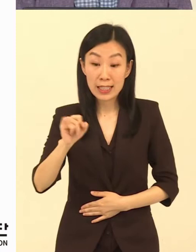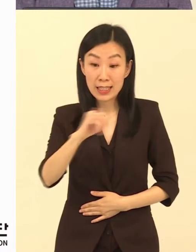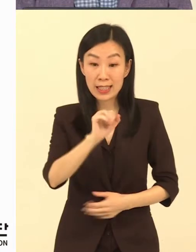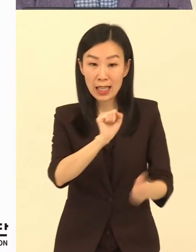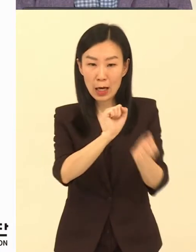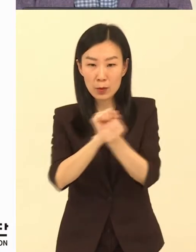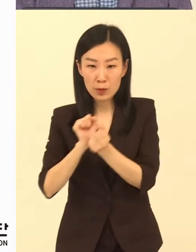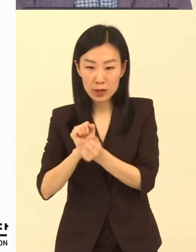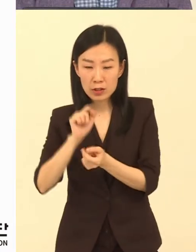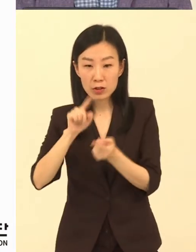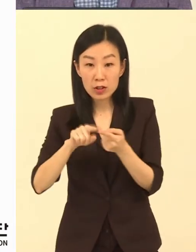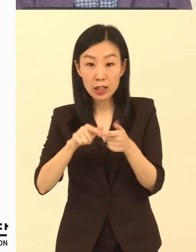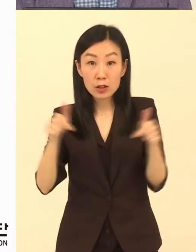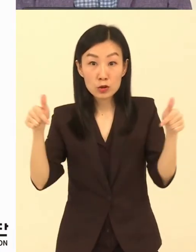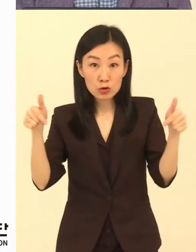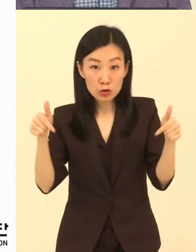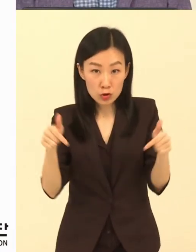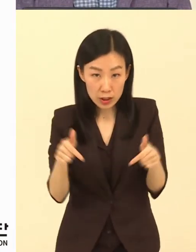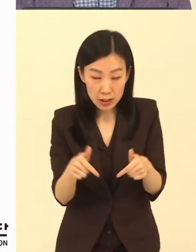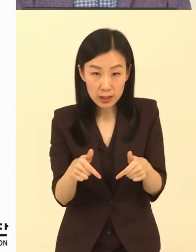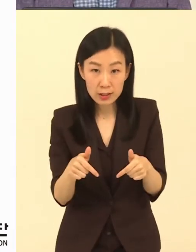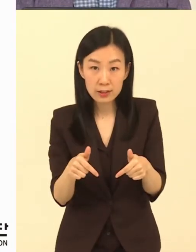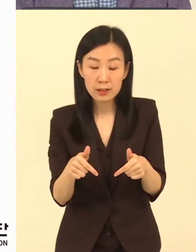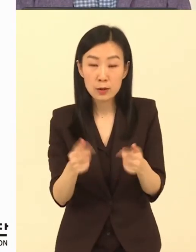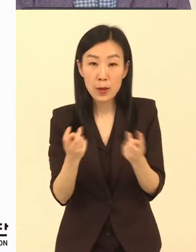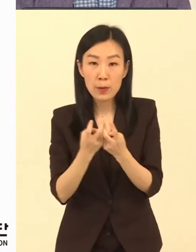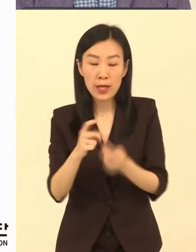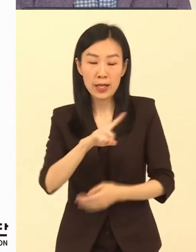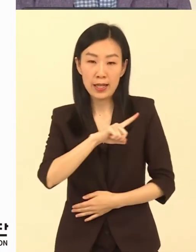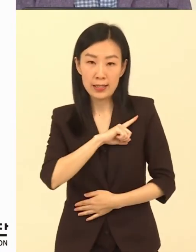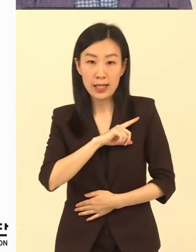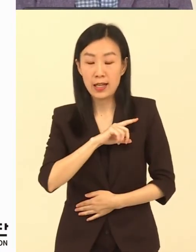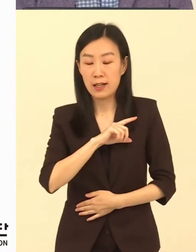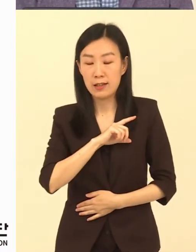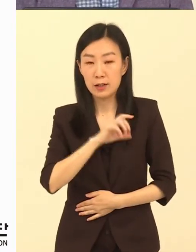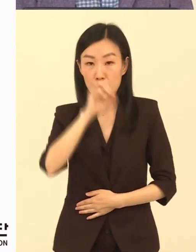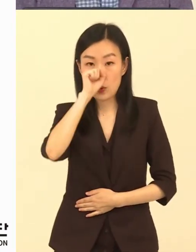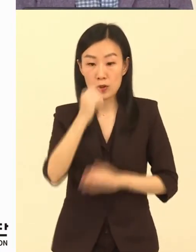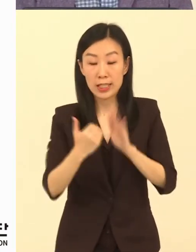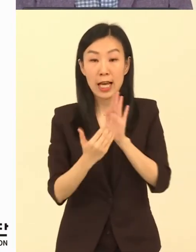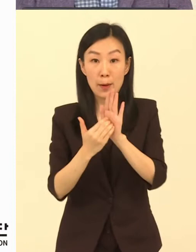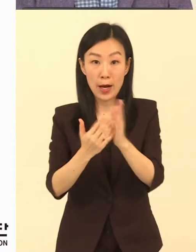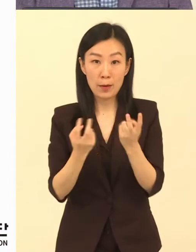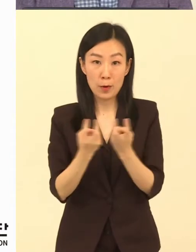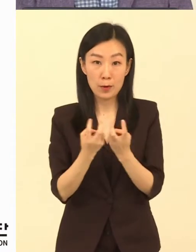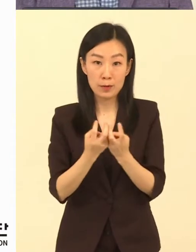감염을 최소화하는 방법이 가장 훌륭한 예방법이 되겠습니다.